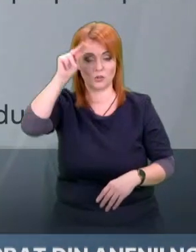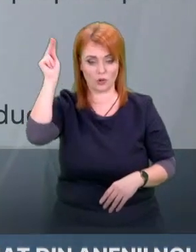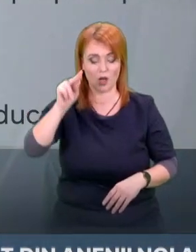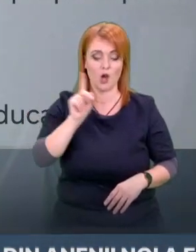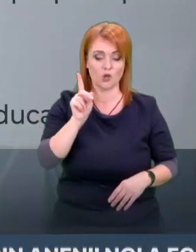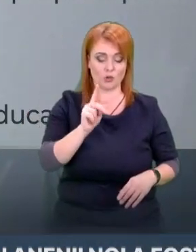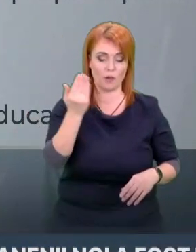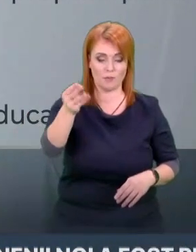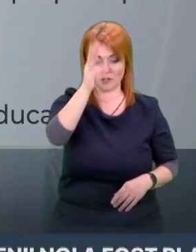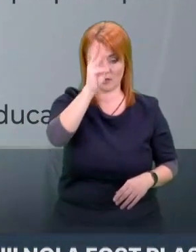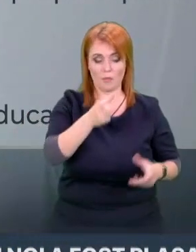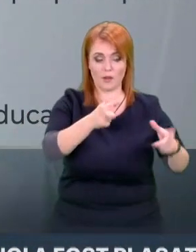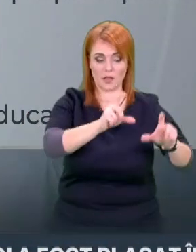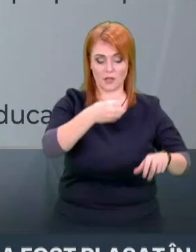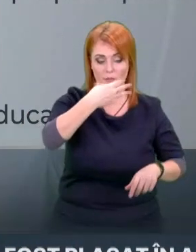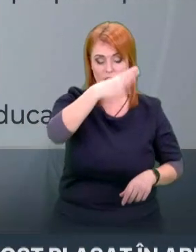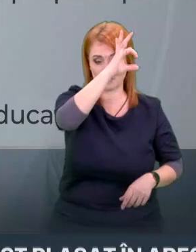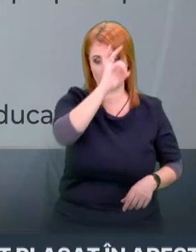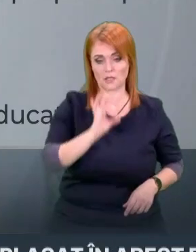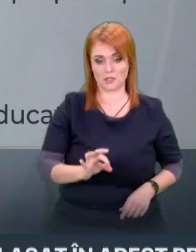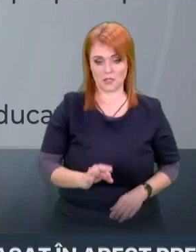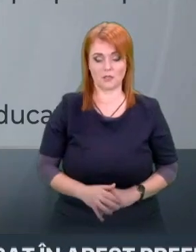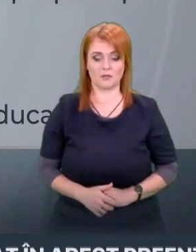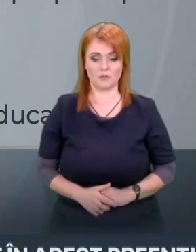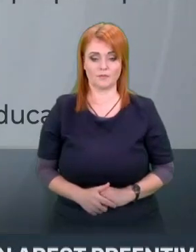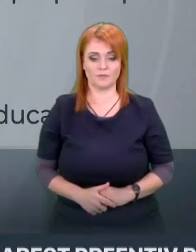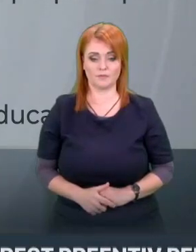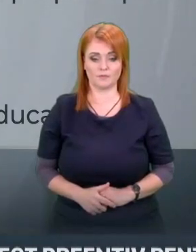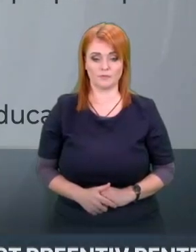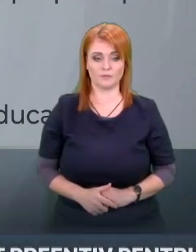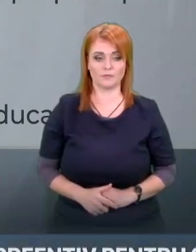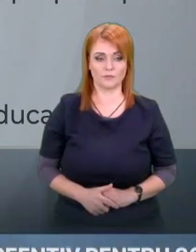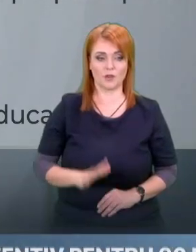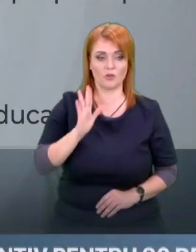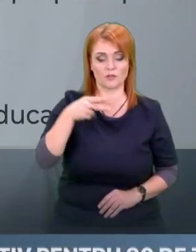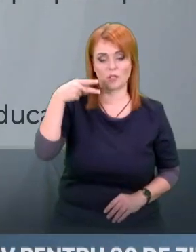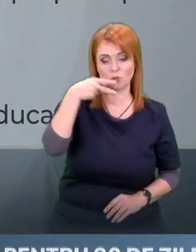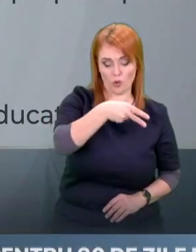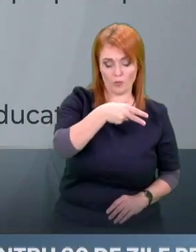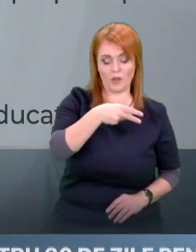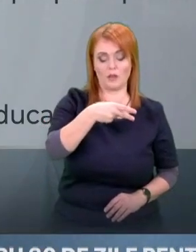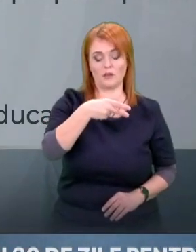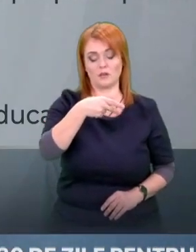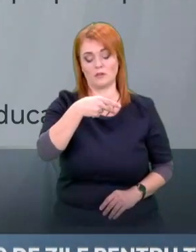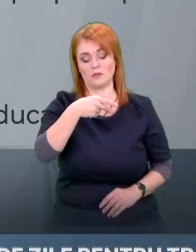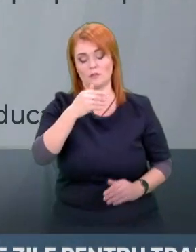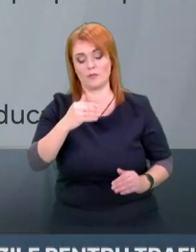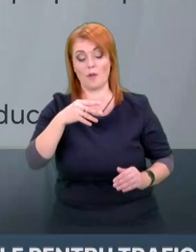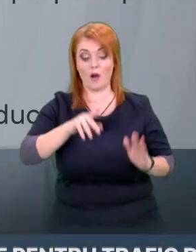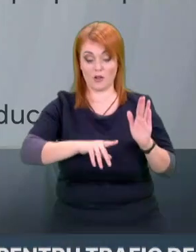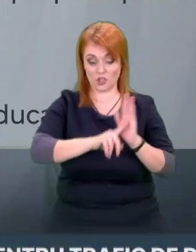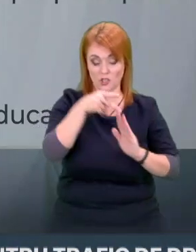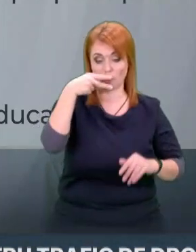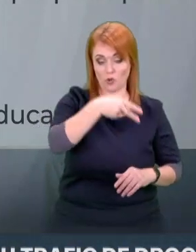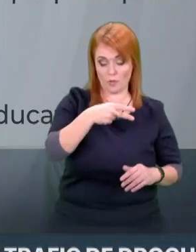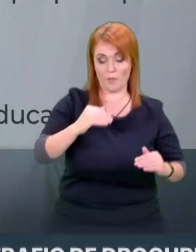valoarea de referință pentru cadrele didactice urmează să se majoreze de la 2.000 la 2.300 de lei. Ministerul spune că în ultimele luni, ministerul